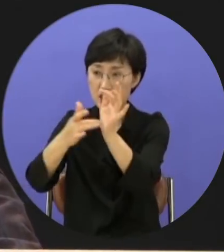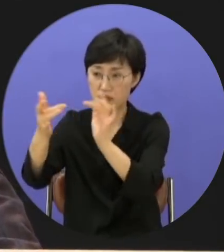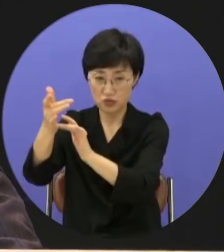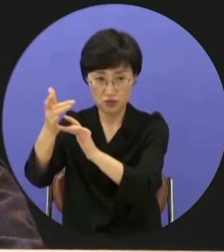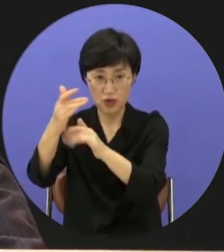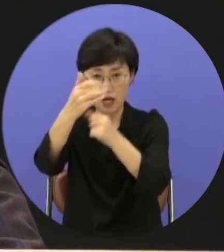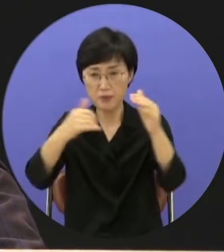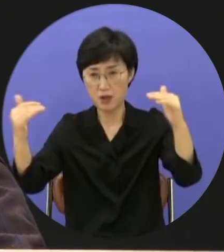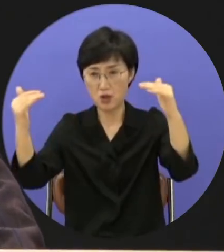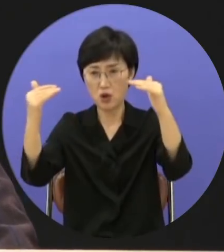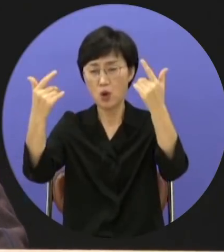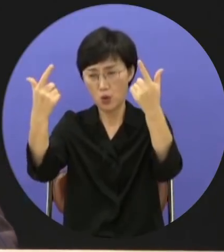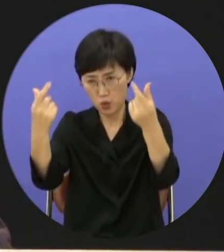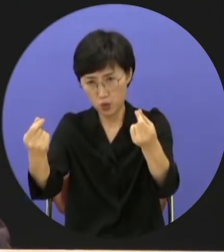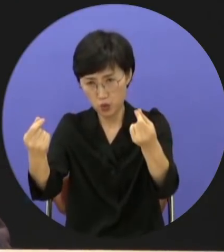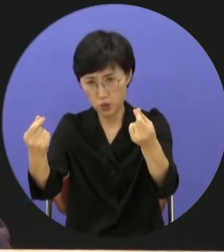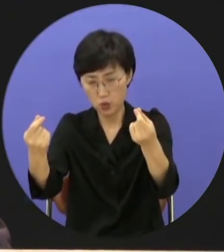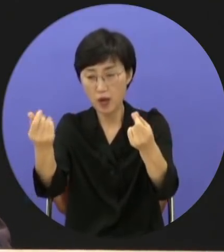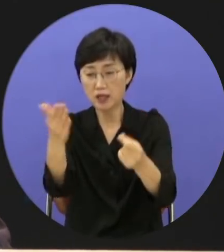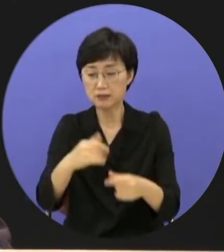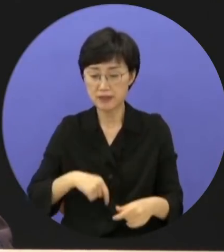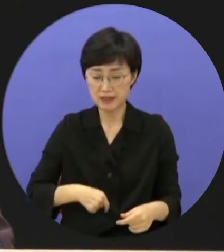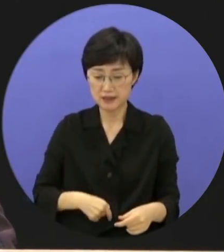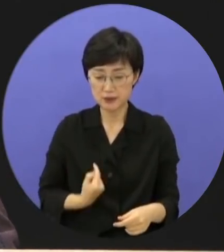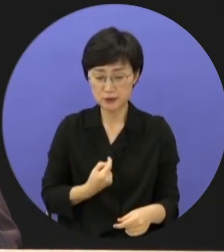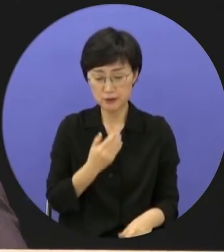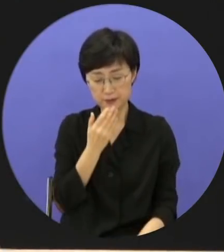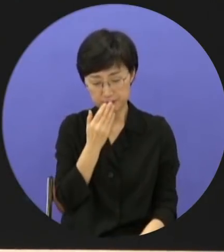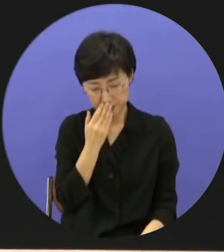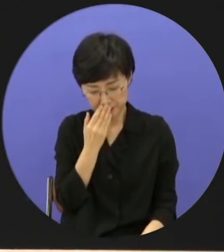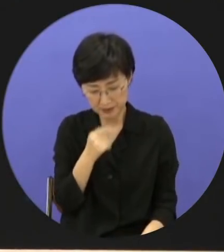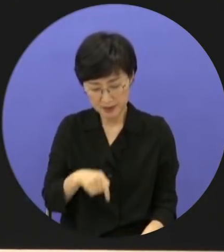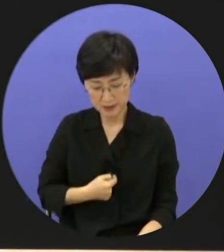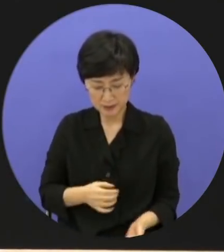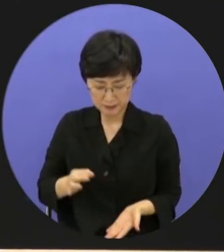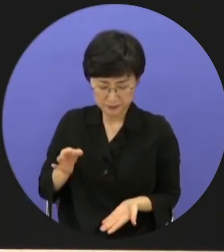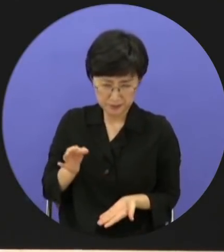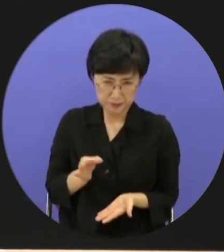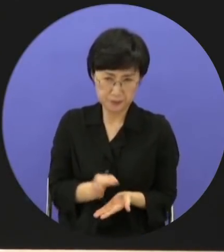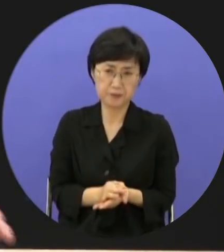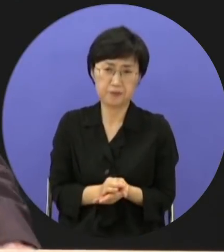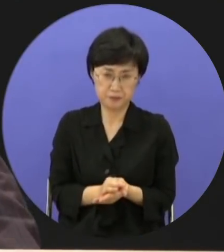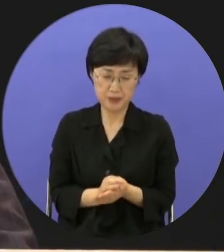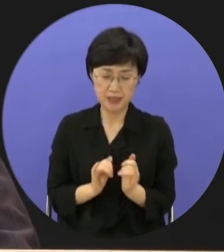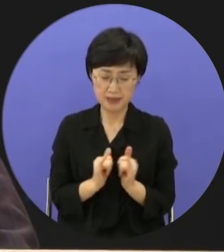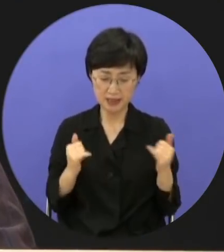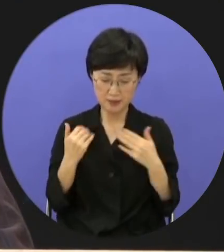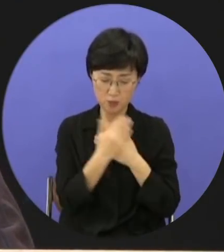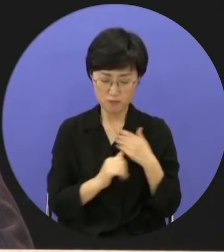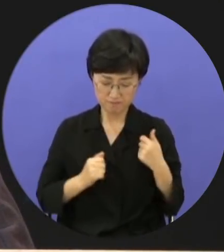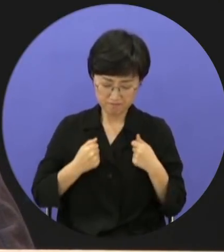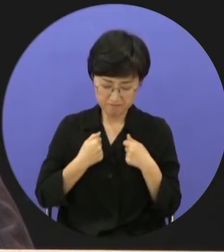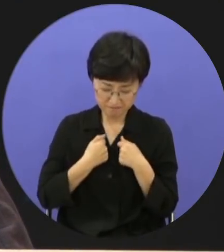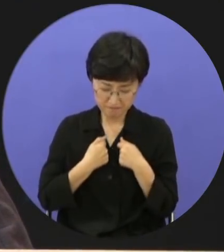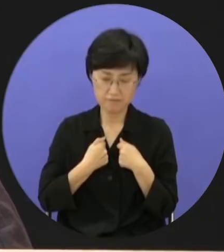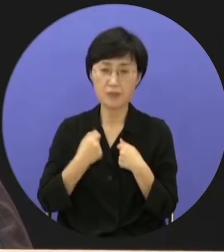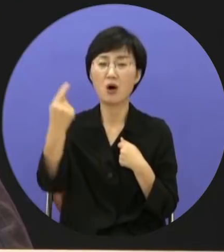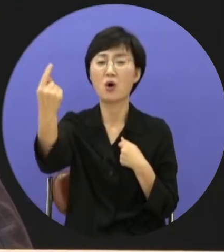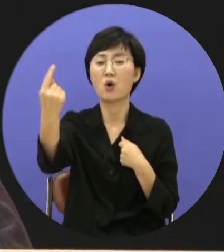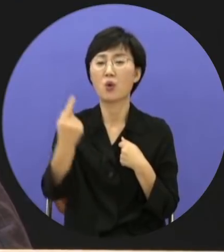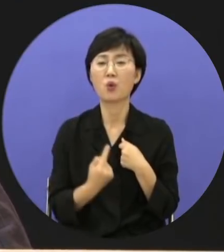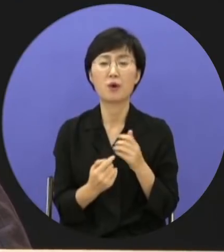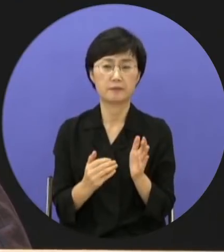자기를 낮추어 사람 몸을 입고 오셨다고 돼 있어요. And we see also in Philippians 2:6 that Jesus Christ, though